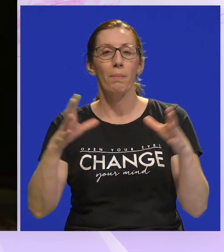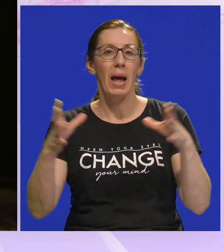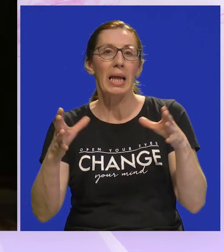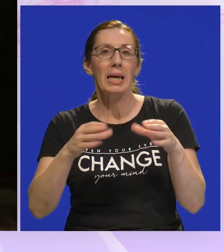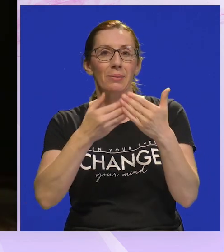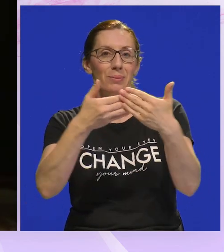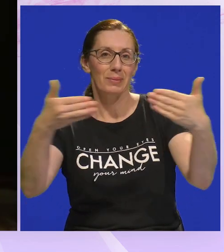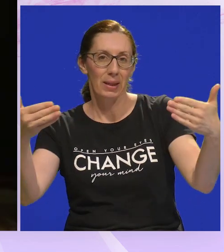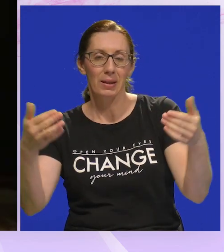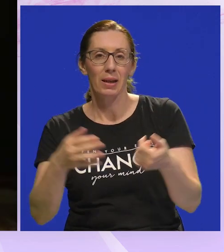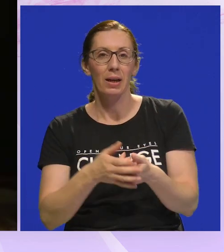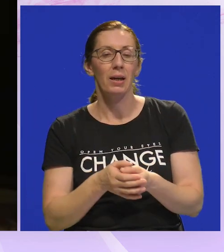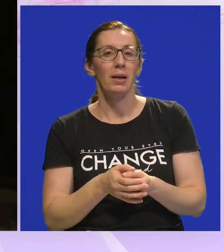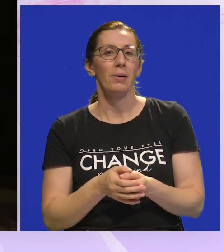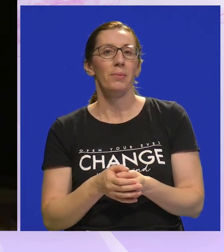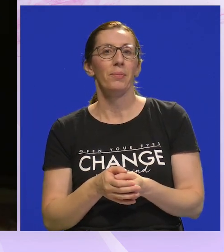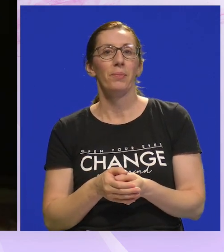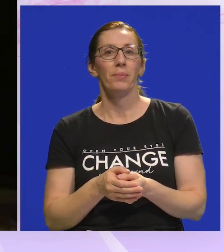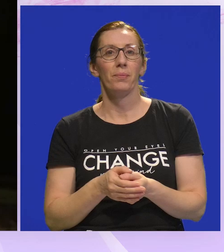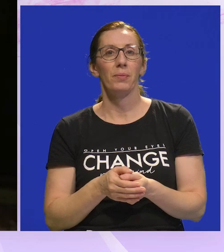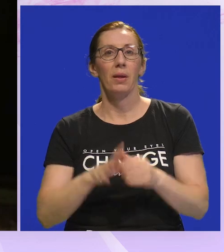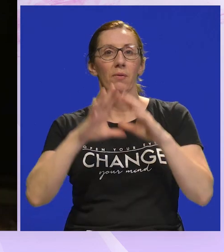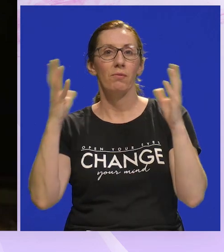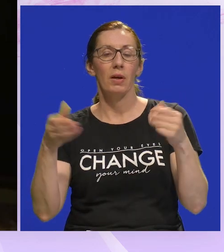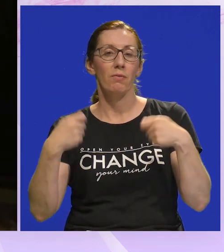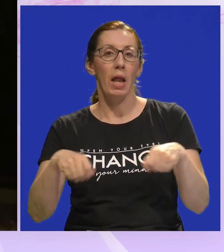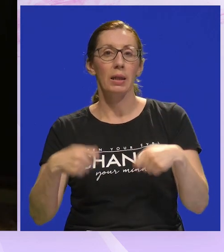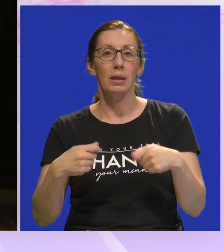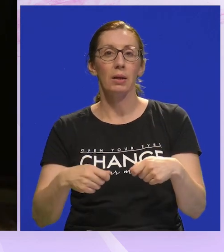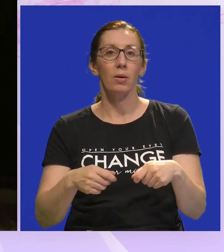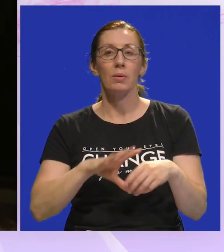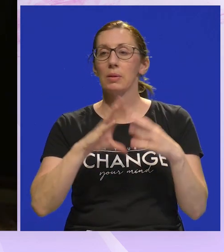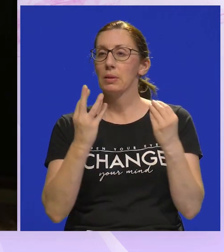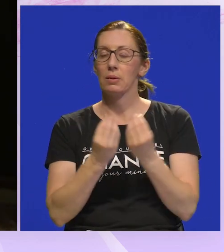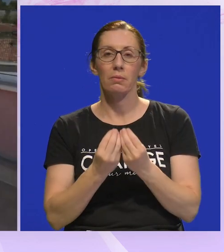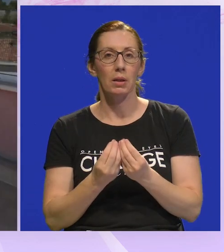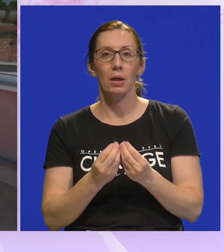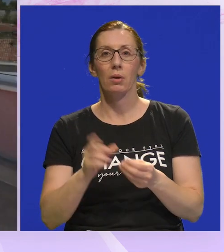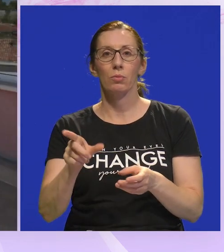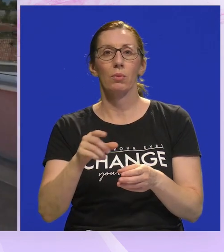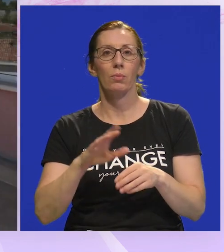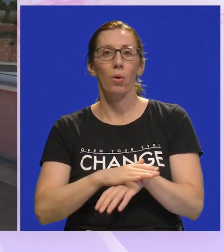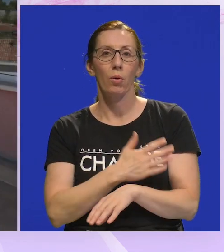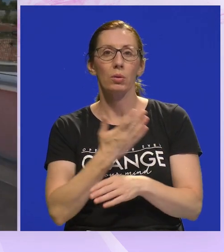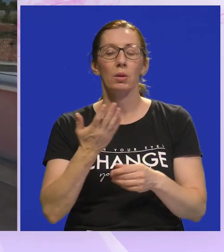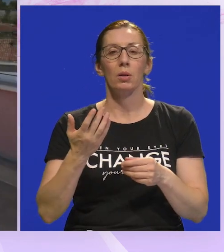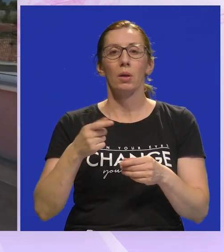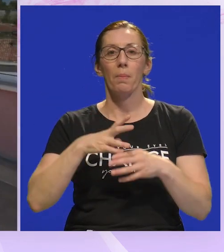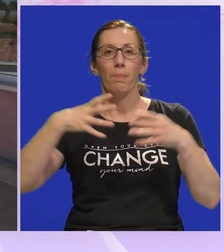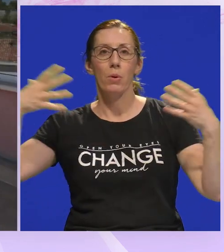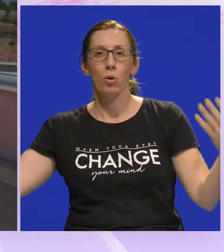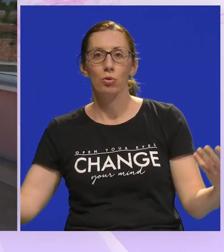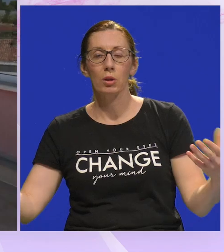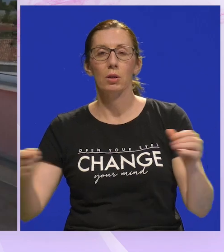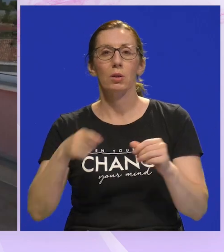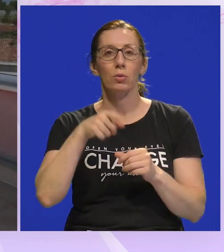je jedna nova mala scena i velim kvalitetom svega što su ovdje doživjeli, smatram